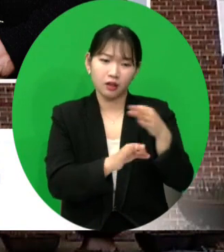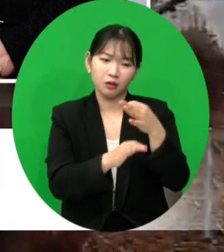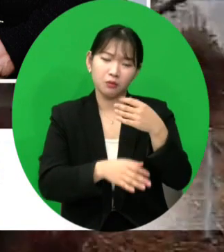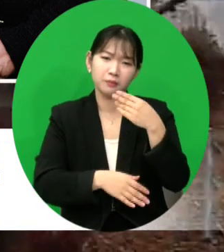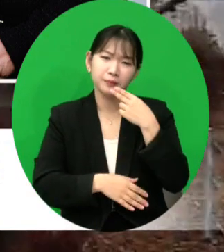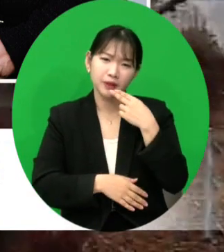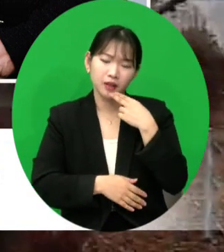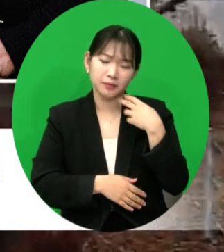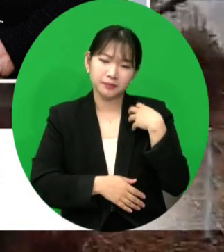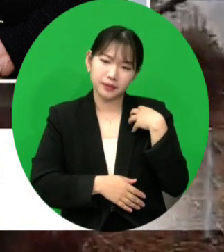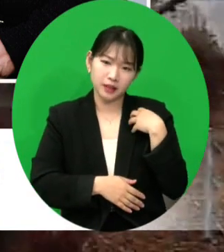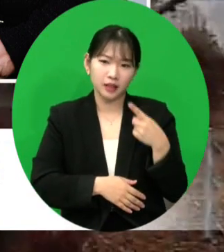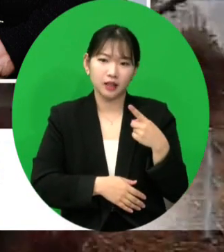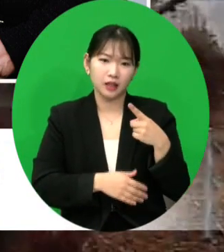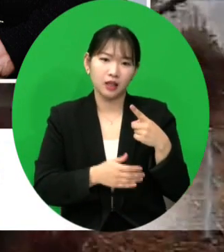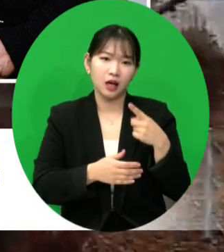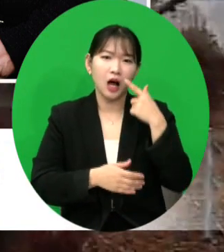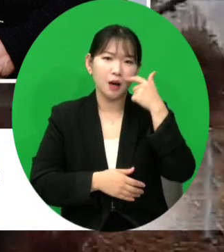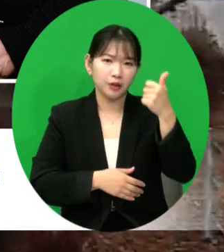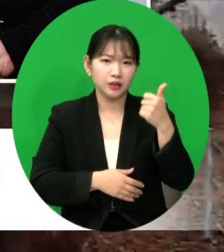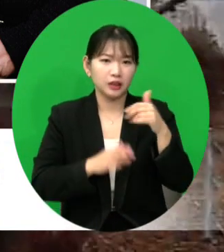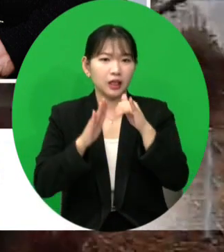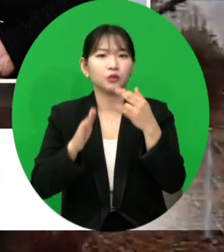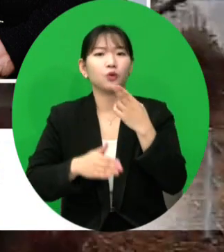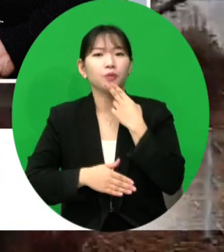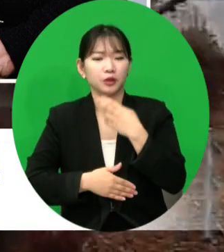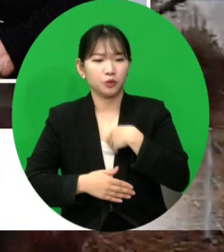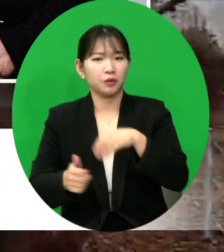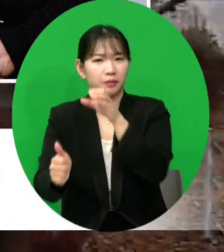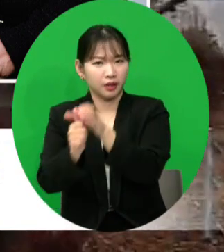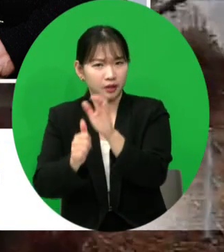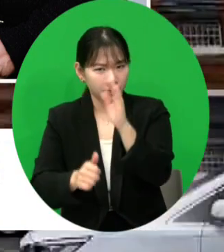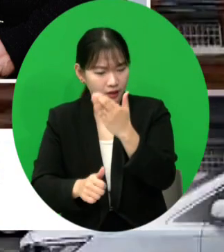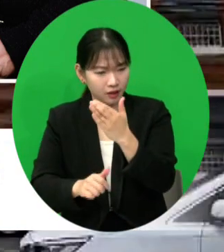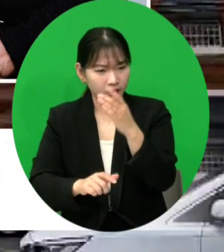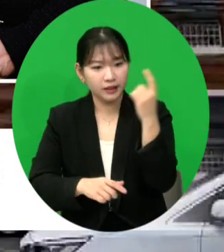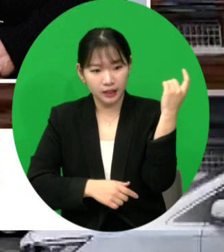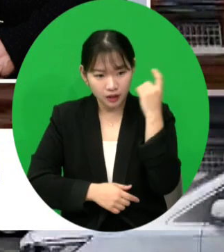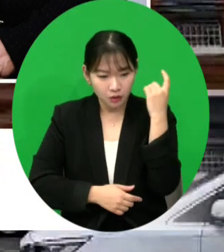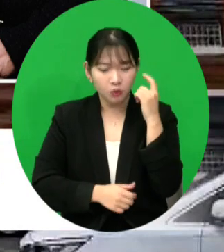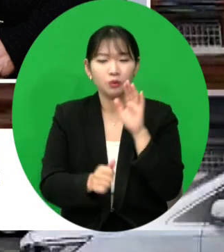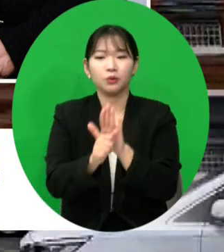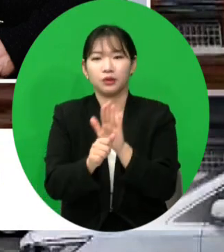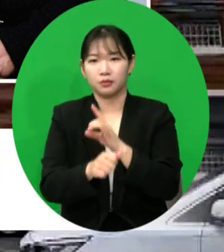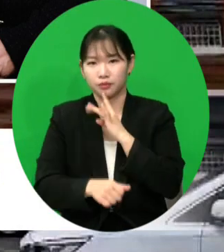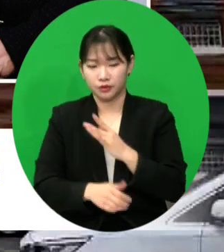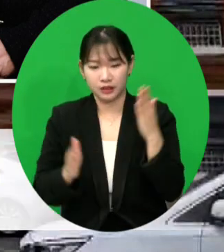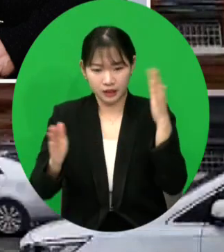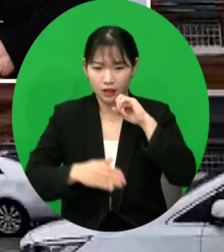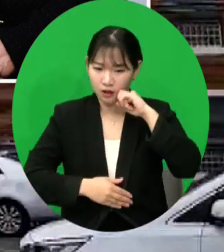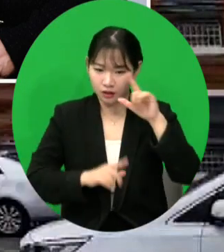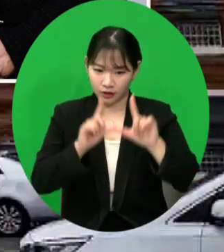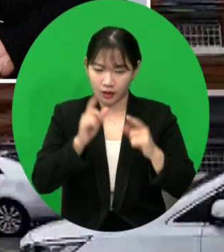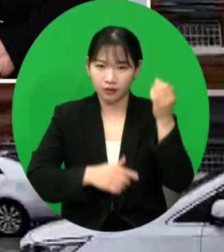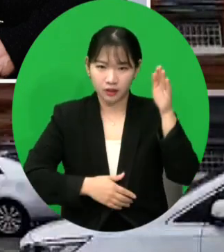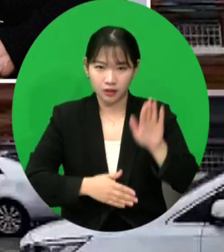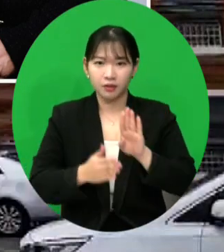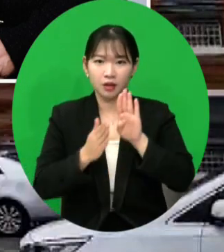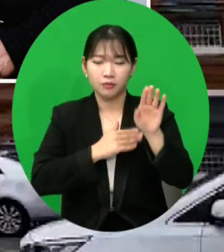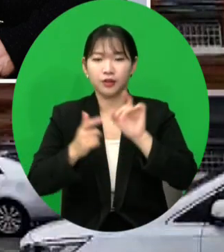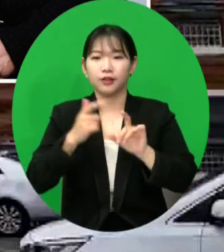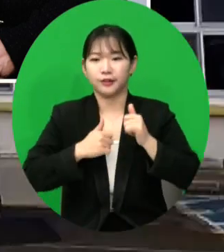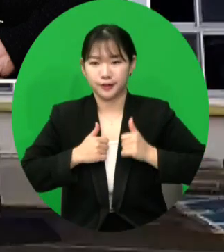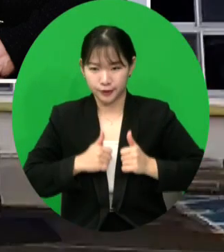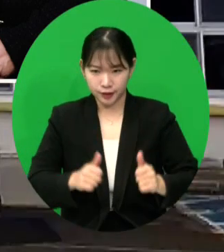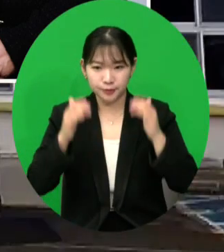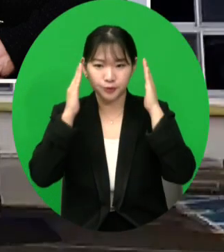여건 때문에 고인을 무연고 처리해야 할 상황이라는 이야기를 듣고 도왔을 뿐이라며 학생이 어려운 여건이지만 앞으로 더욱